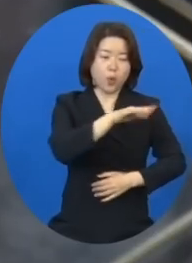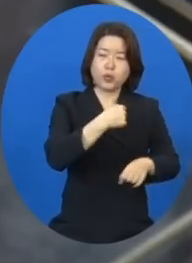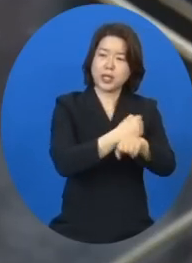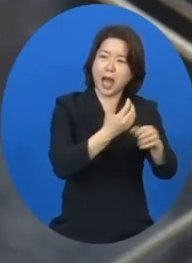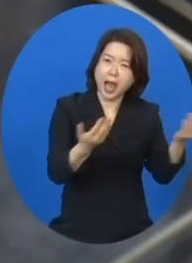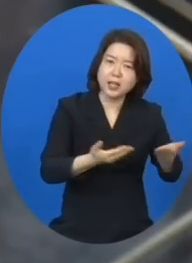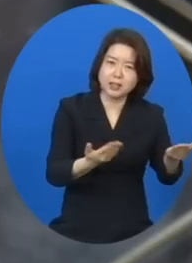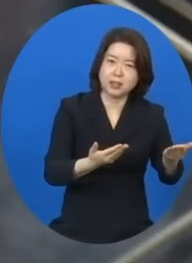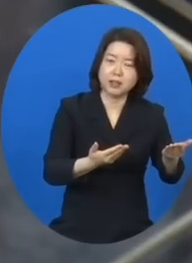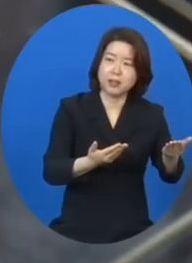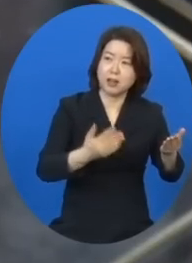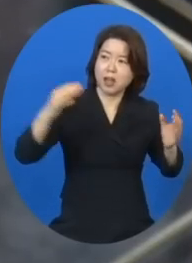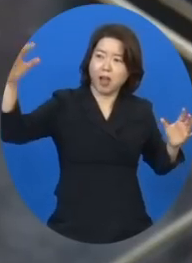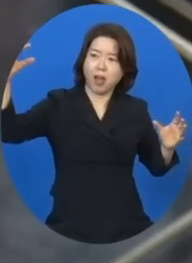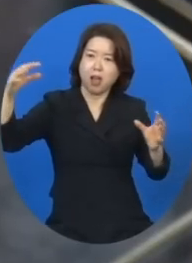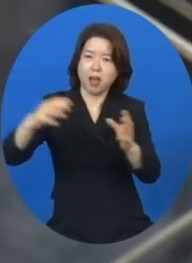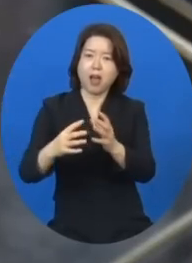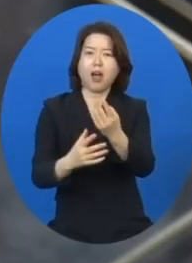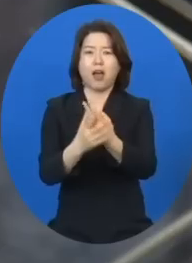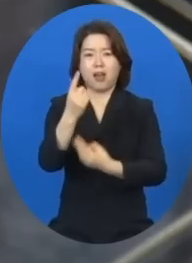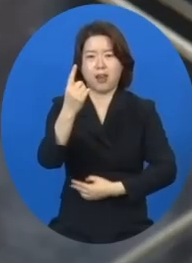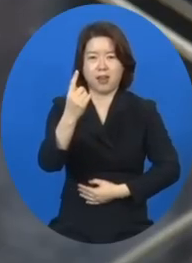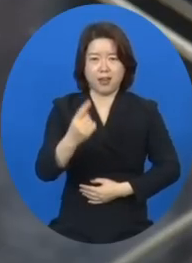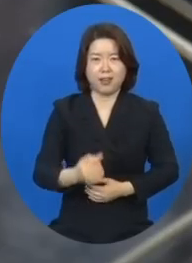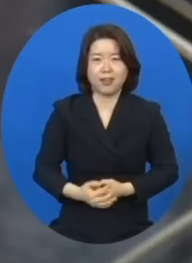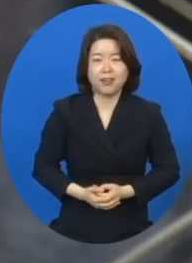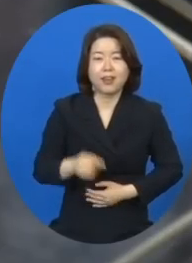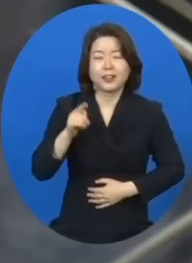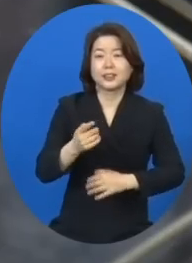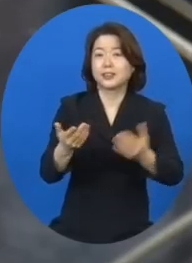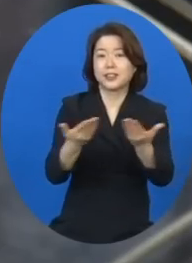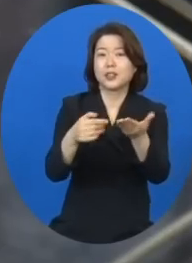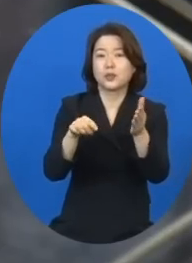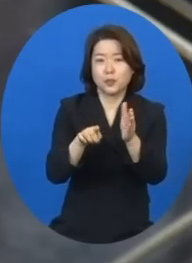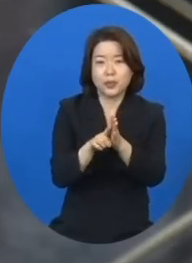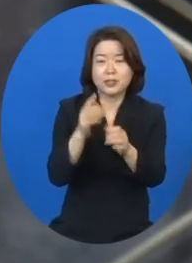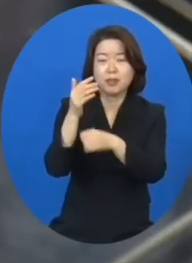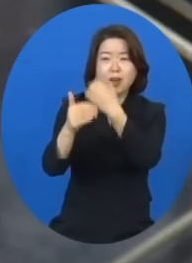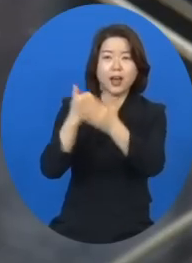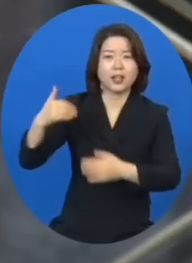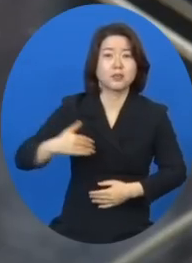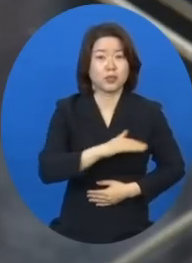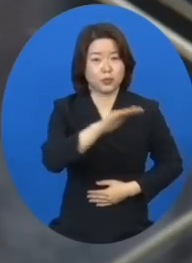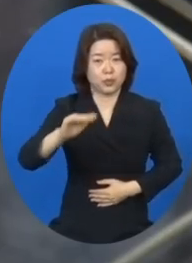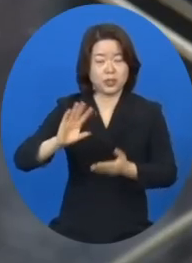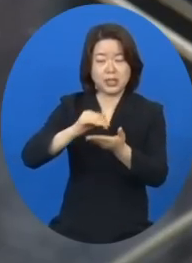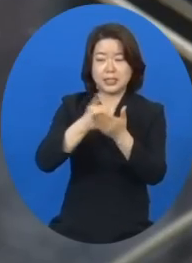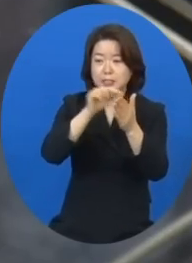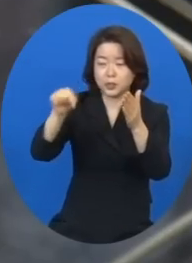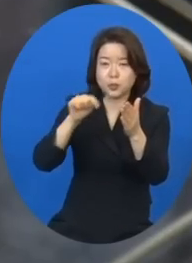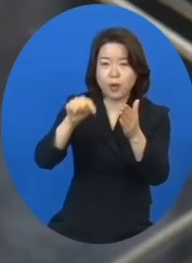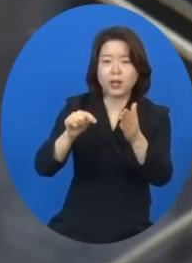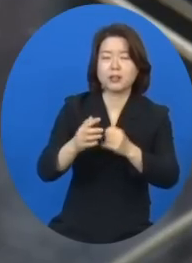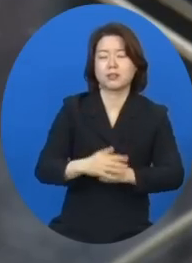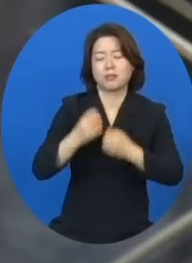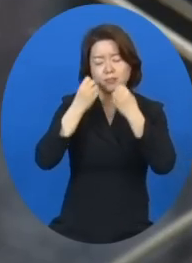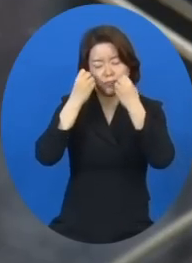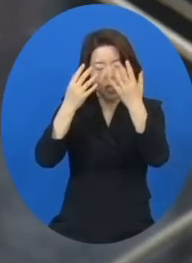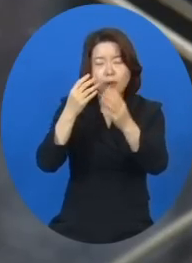해야 하는 일이 하나입니다. 그 일을 위해서 하나님이 우리를 그리스도 안에서 새롭게